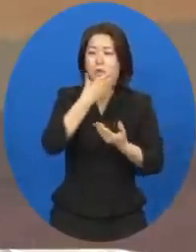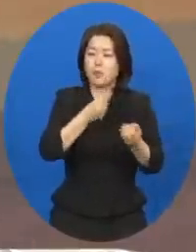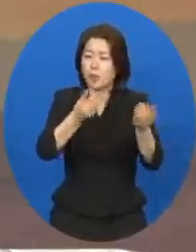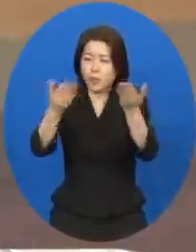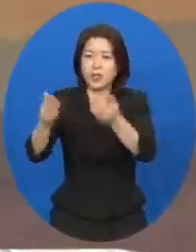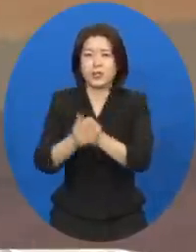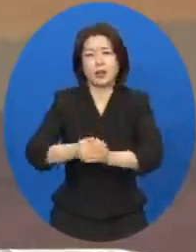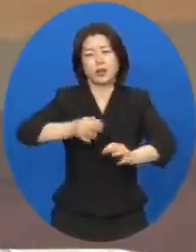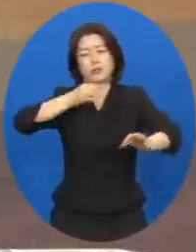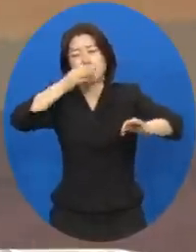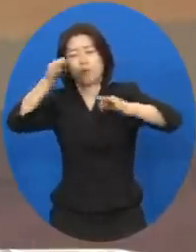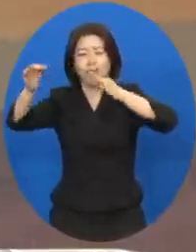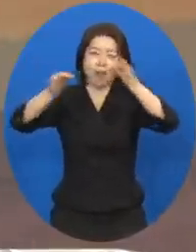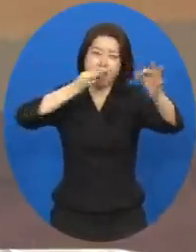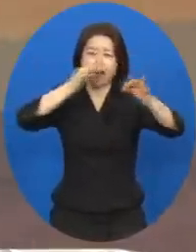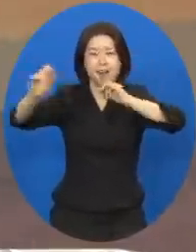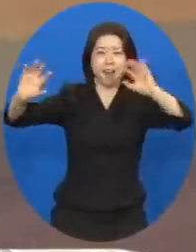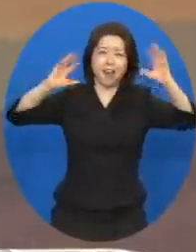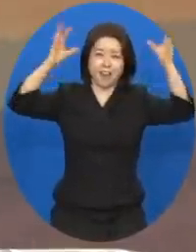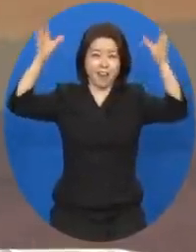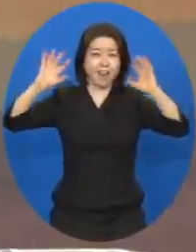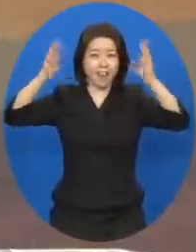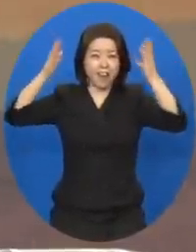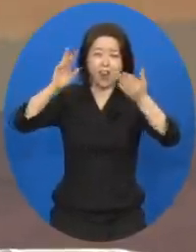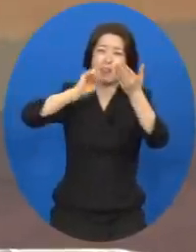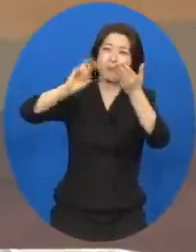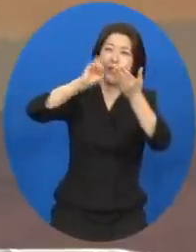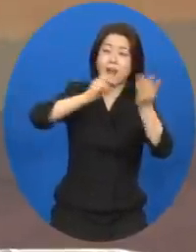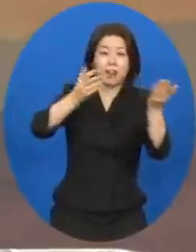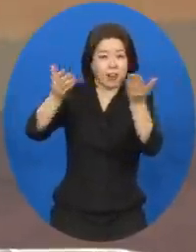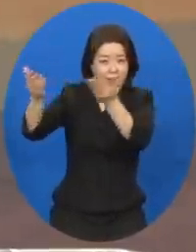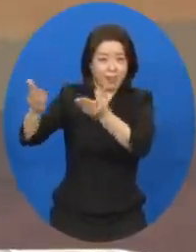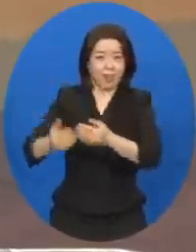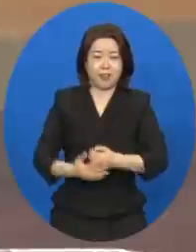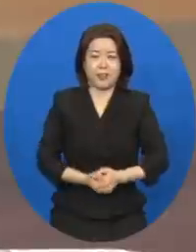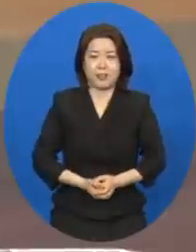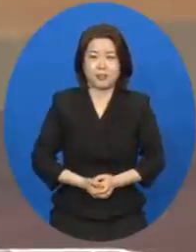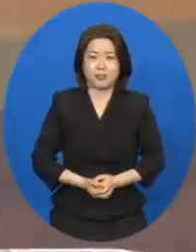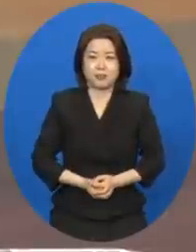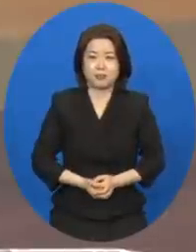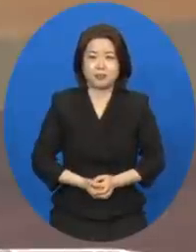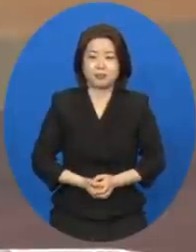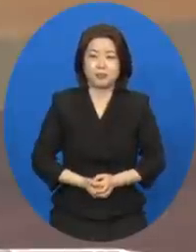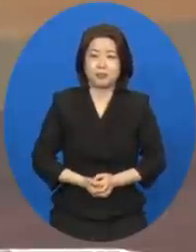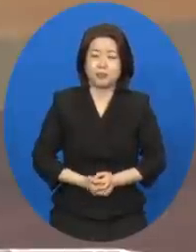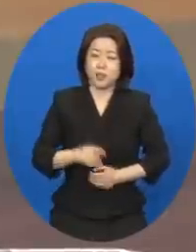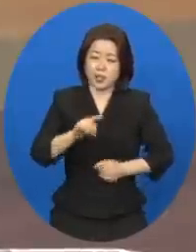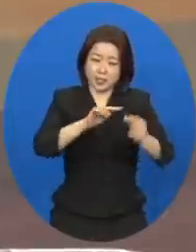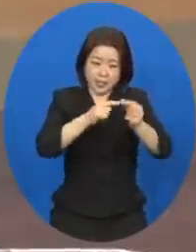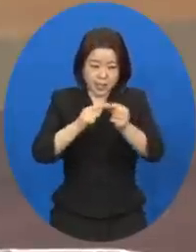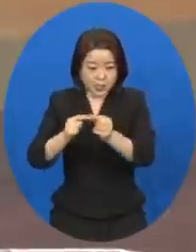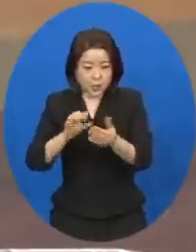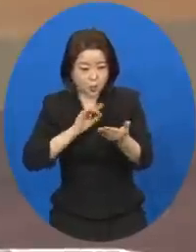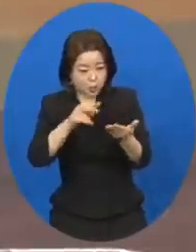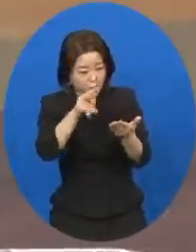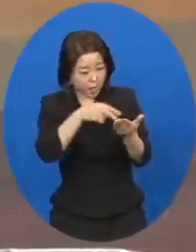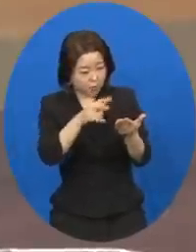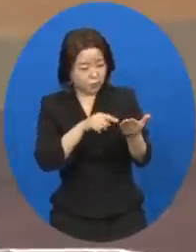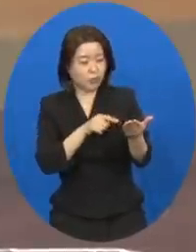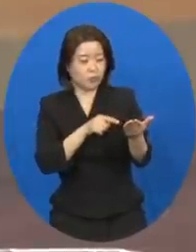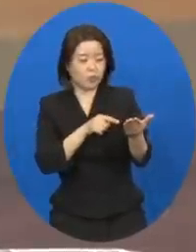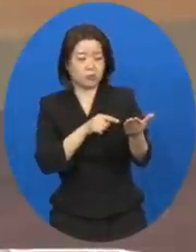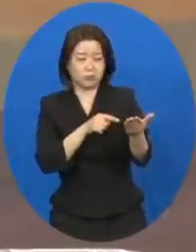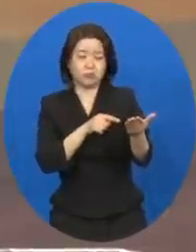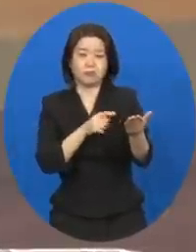그러면서 소리치며 환호하고 찬양했습니다. 자, 그냥 글로만 읽으면